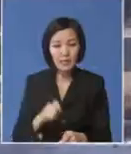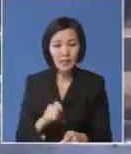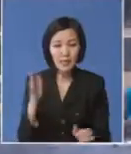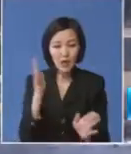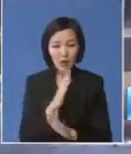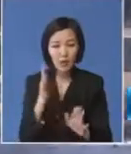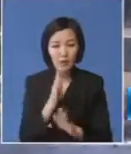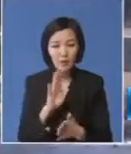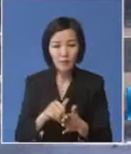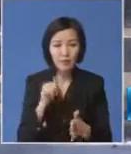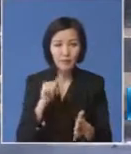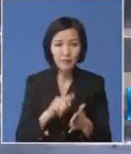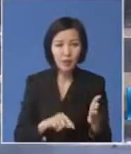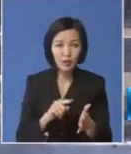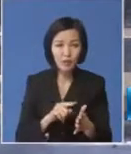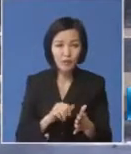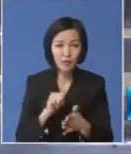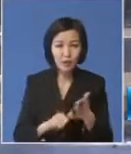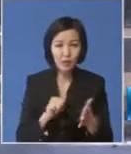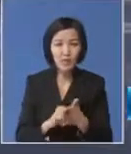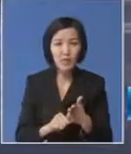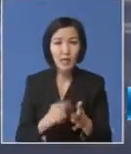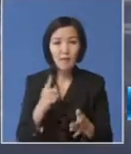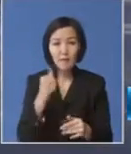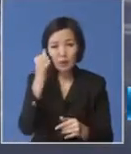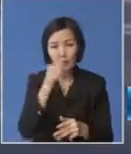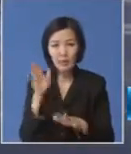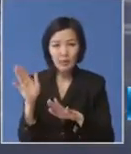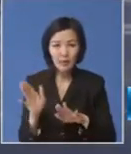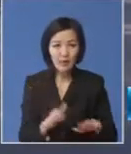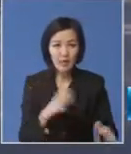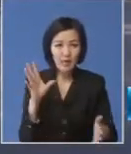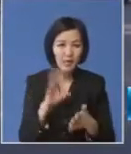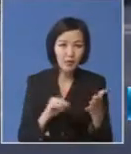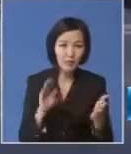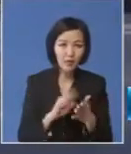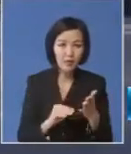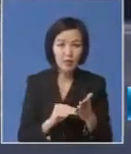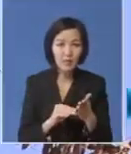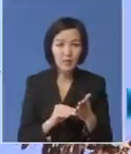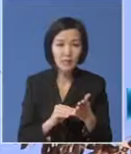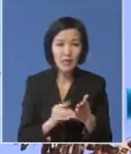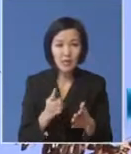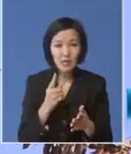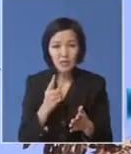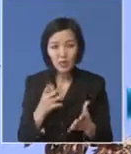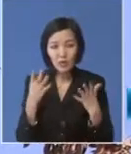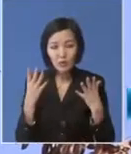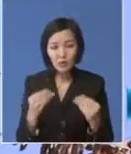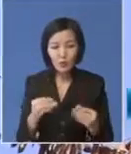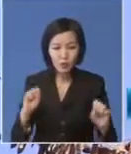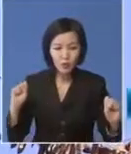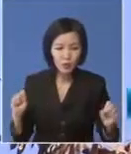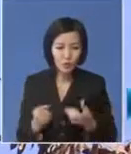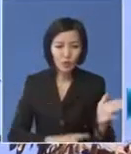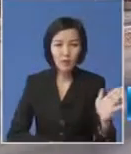әсіресе өңіріміздің оңтүстік аймақтарына тән. Араға жыл салып қайталанып тұрады. Десе де арқаны кеңге салуға болмайды. Жақын күндері қыс өз күшіне мініп, күн